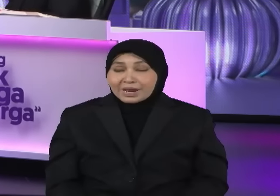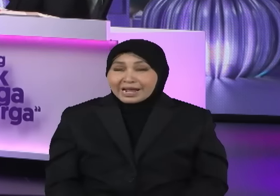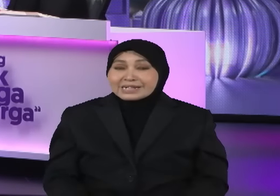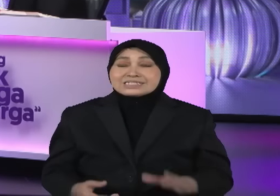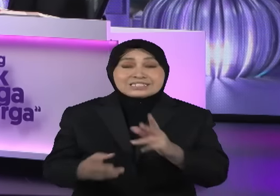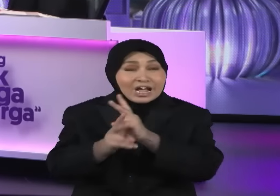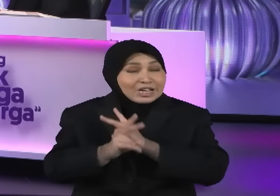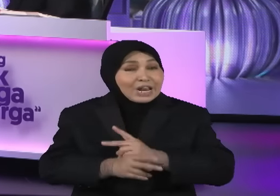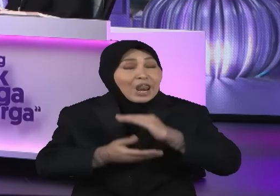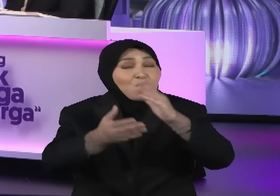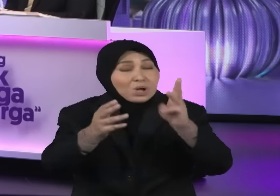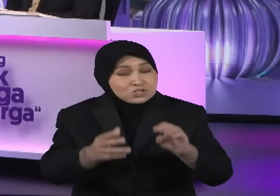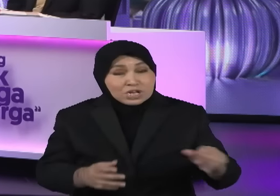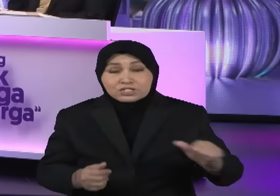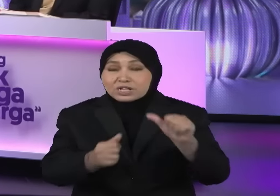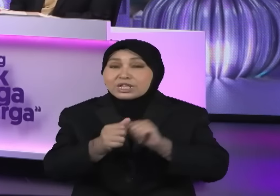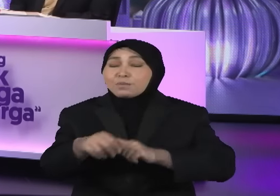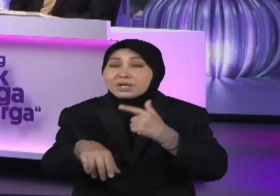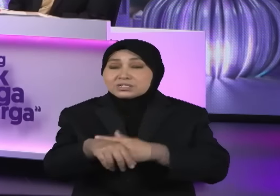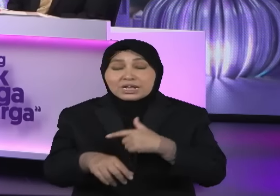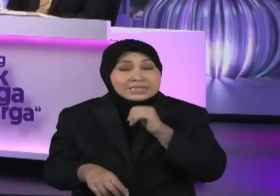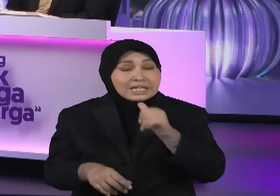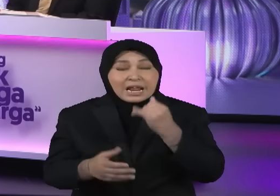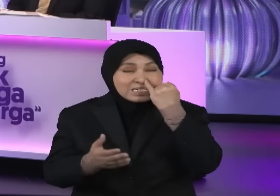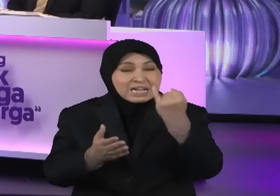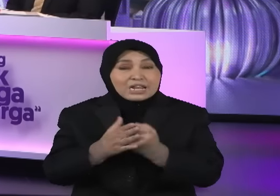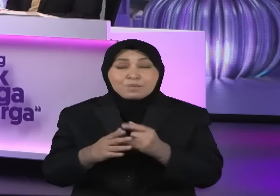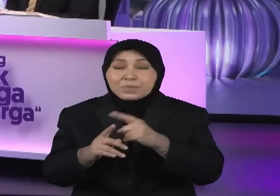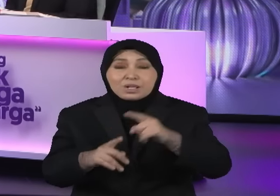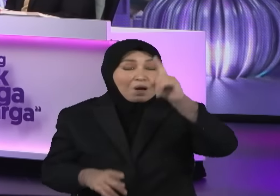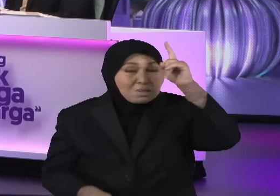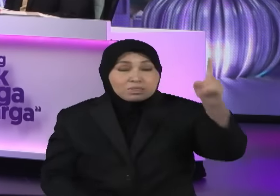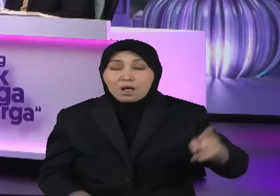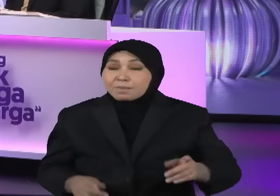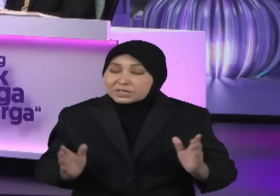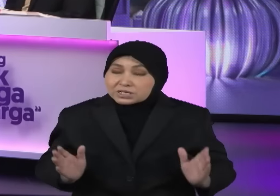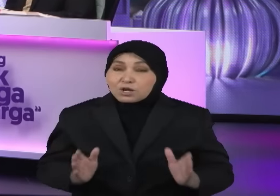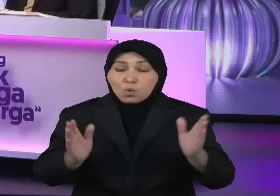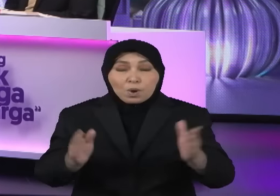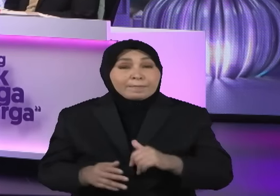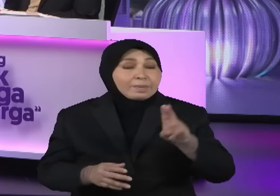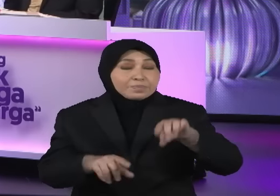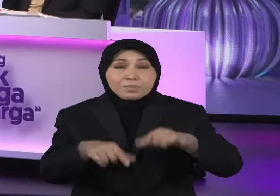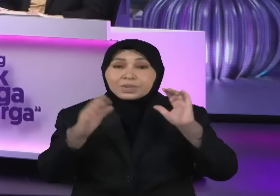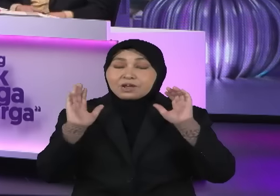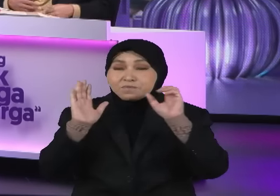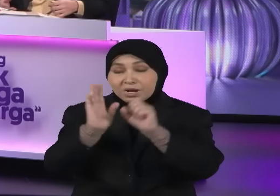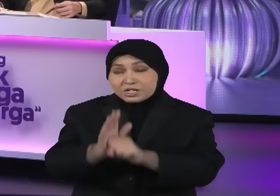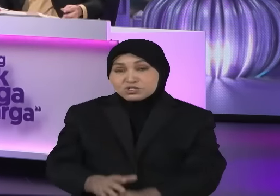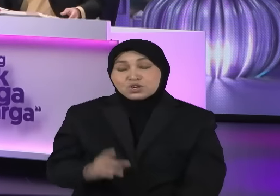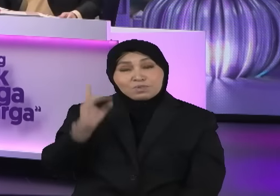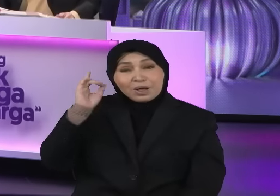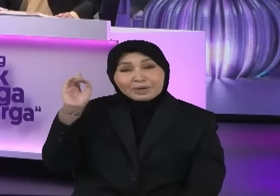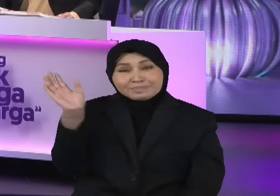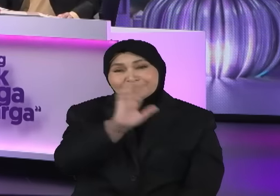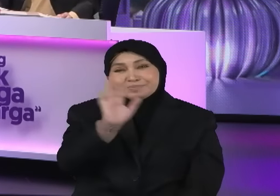Jagalah wasiat pada setiap masa, tidak zalim bila Allah menyeru. My Quran Time, Quran, Salat, Infaq,